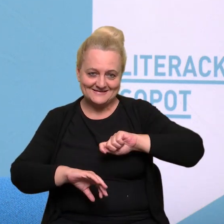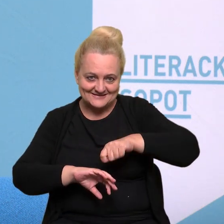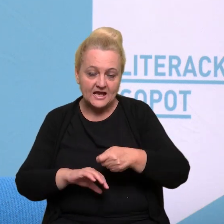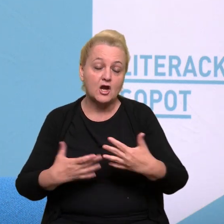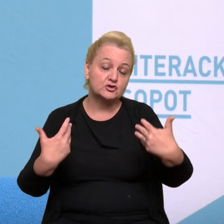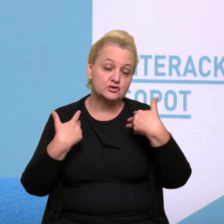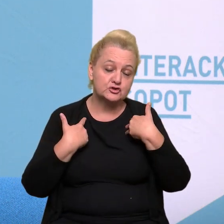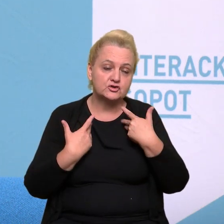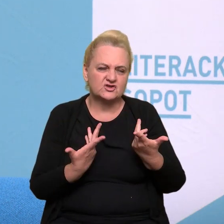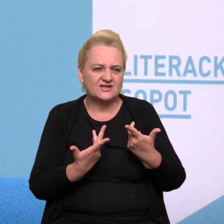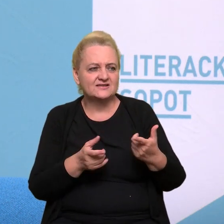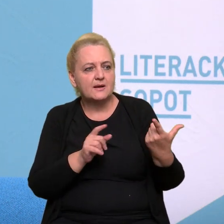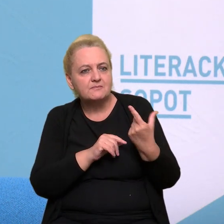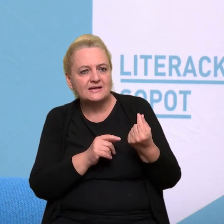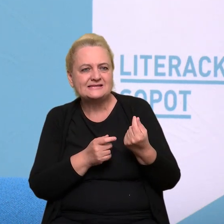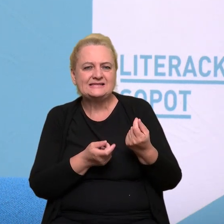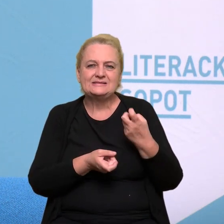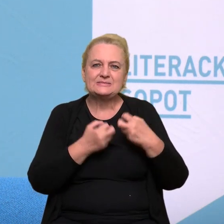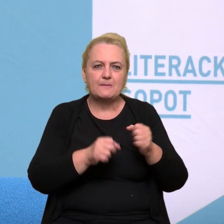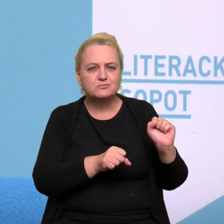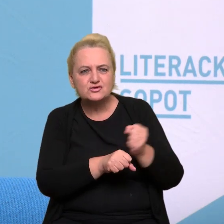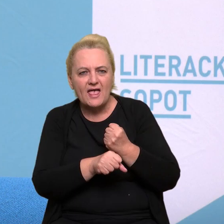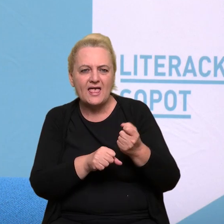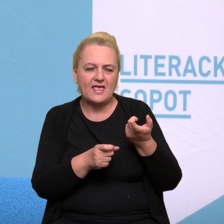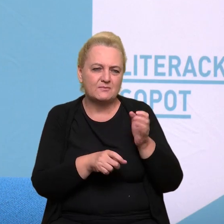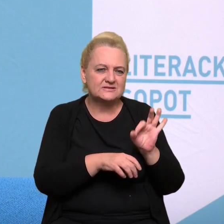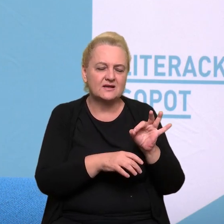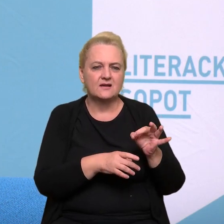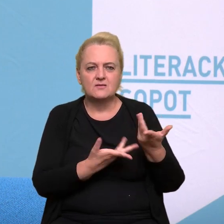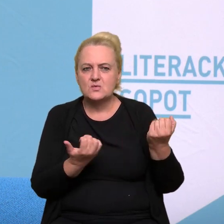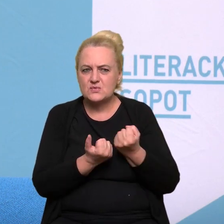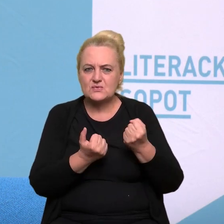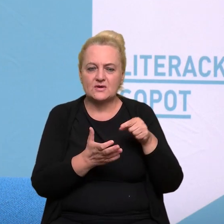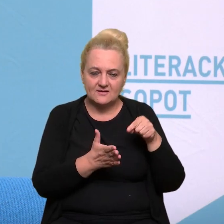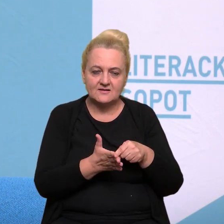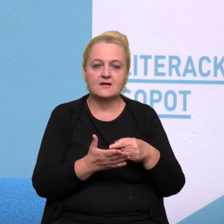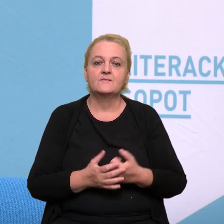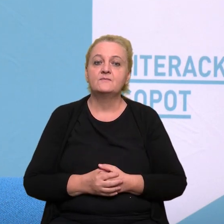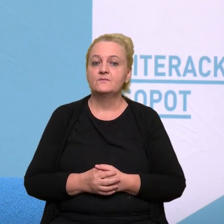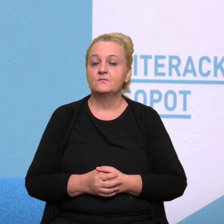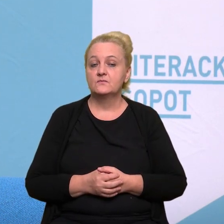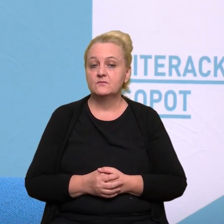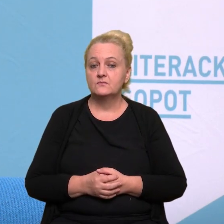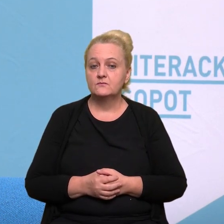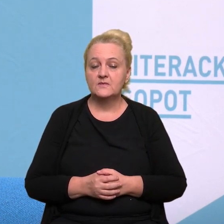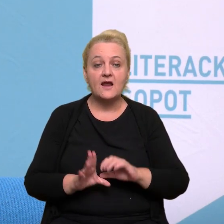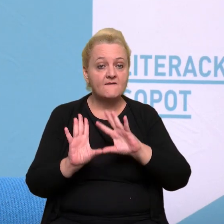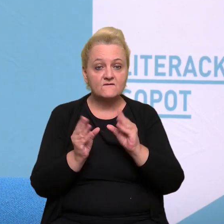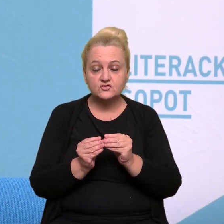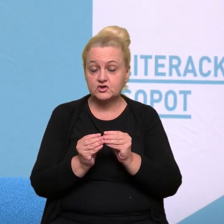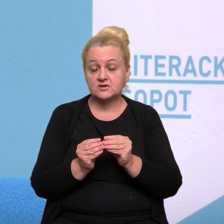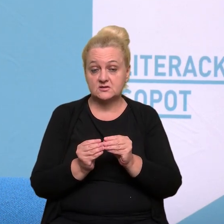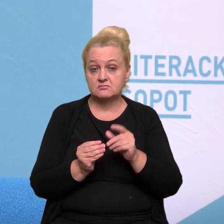życie w bardzo toksycznym związku pełnym przemocy, molestowania i tak dalej. I